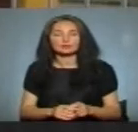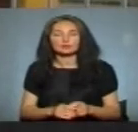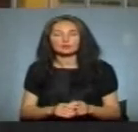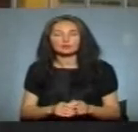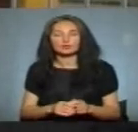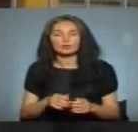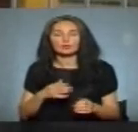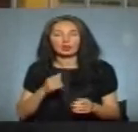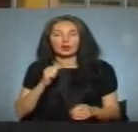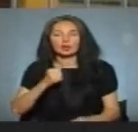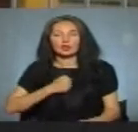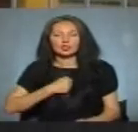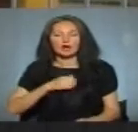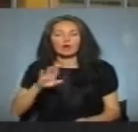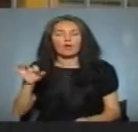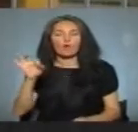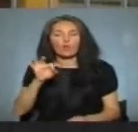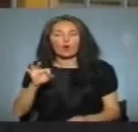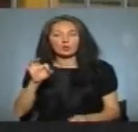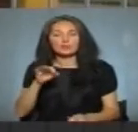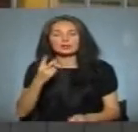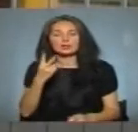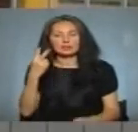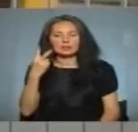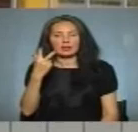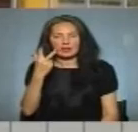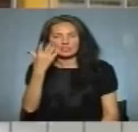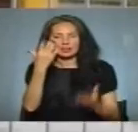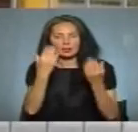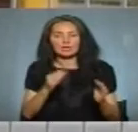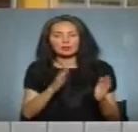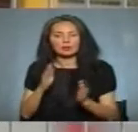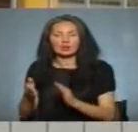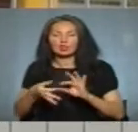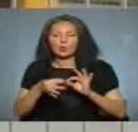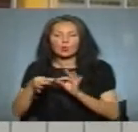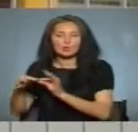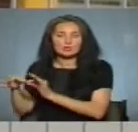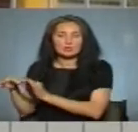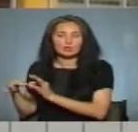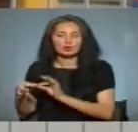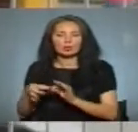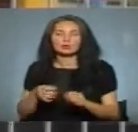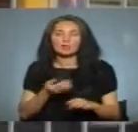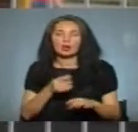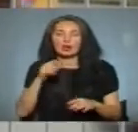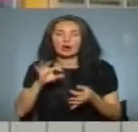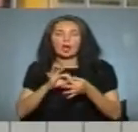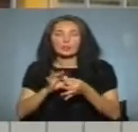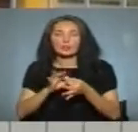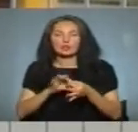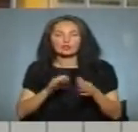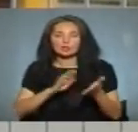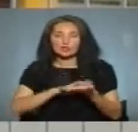жаль, в області третій день поспіль ускладнюється епідемічна ситуація і